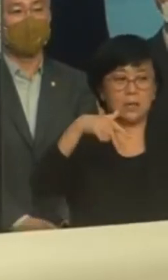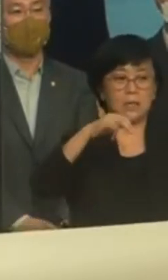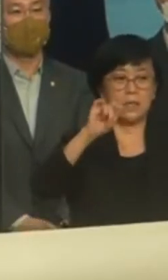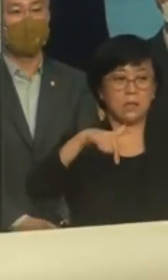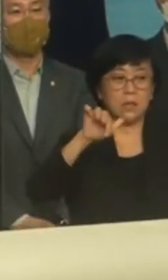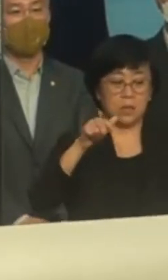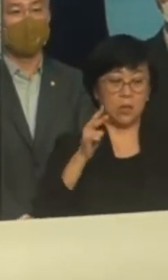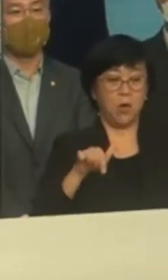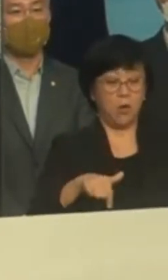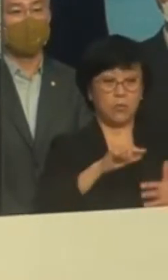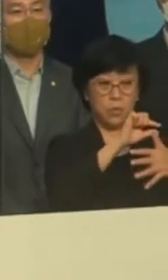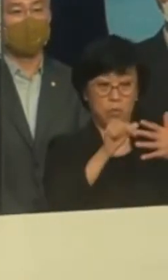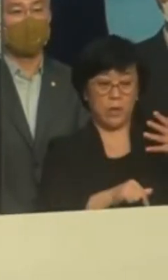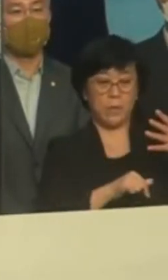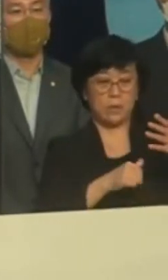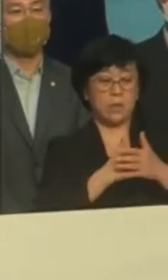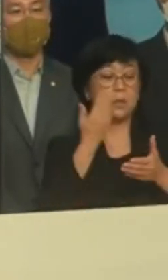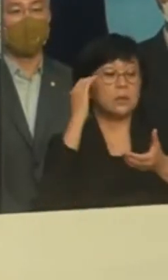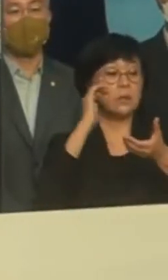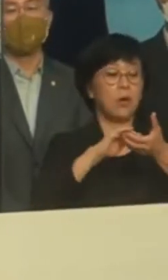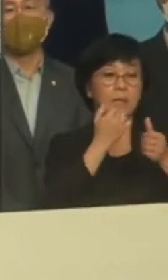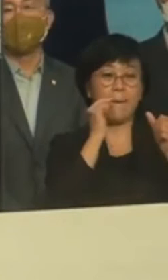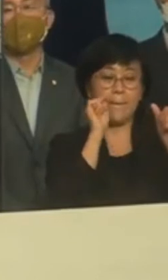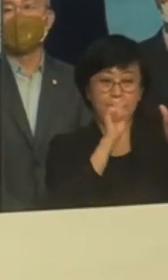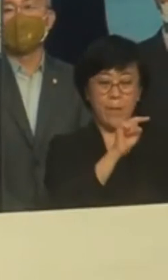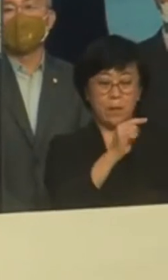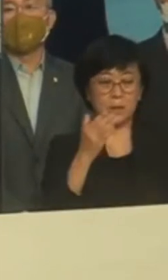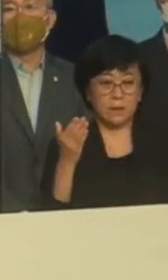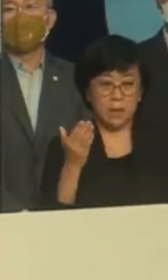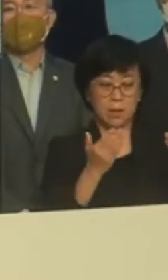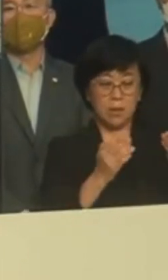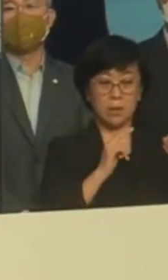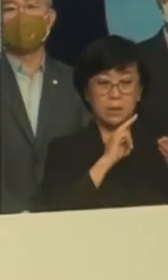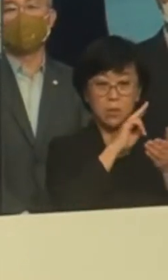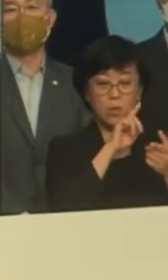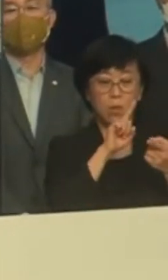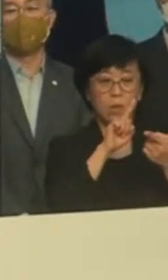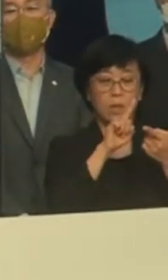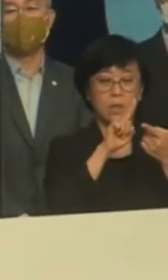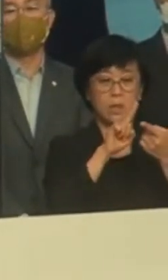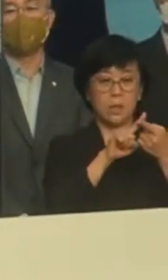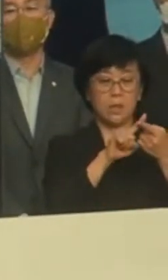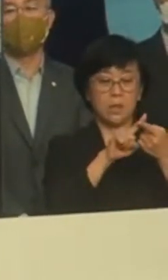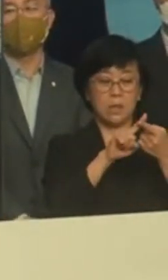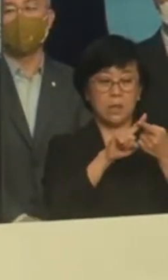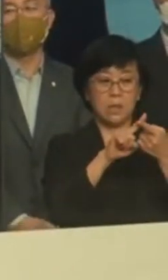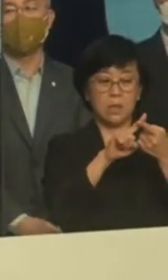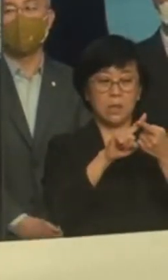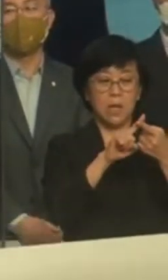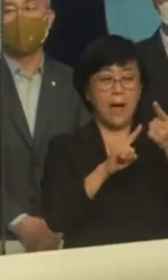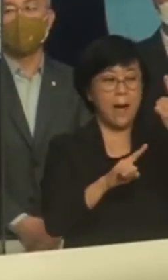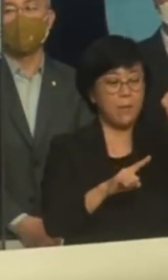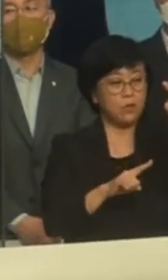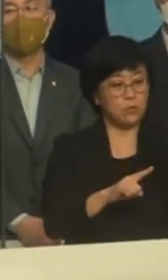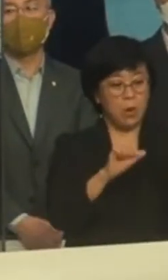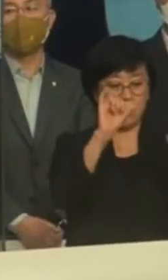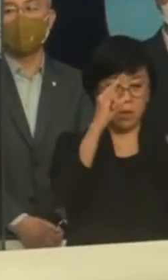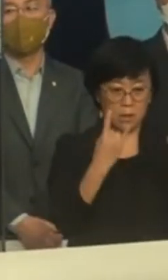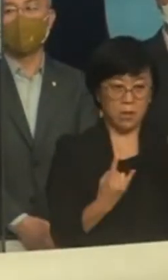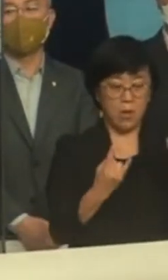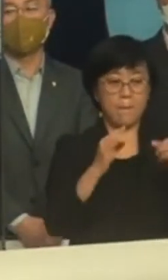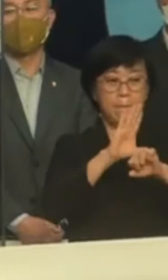시사직격에서 청와대 하명 사건 의혹을 2회에 걸쳐서